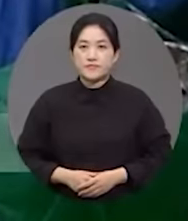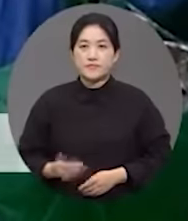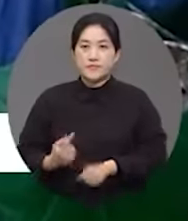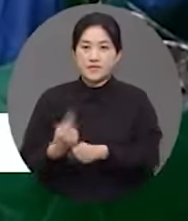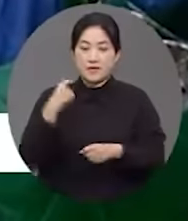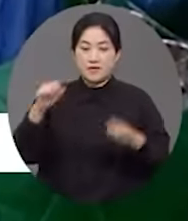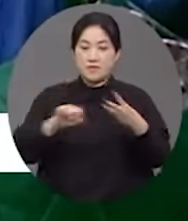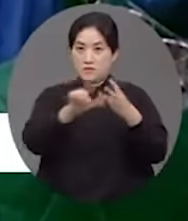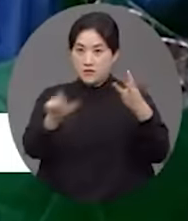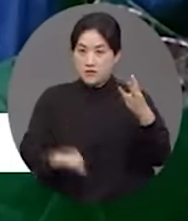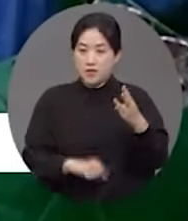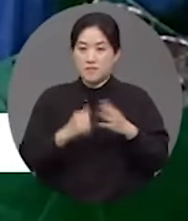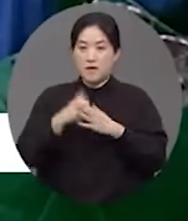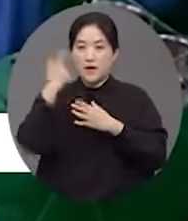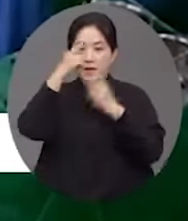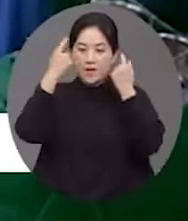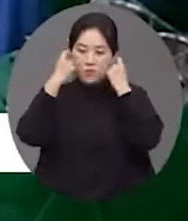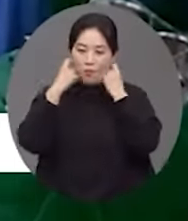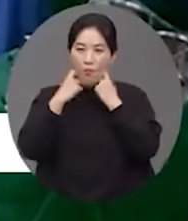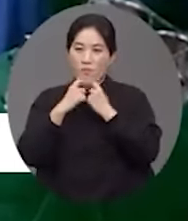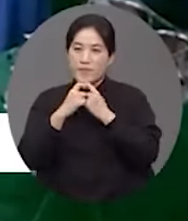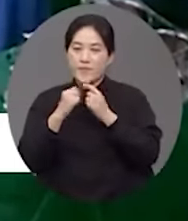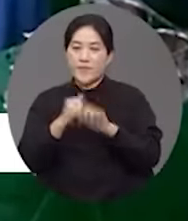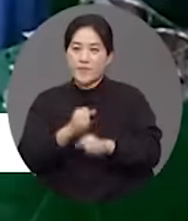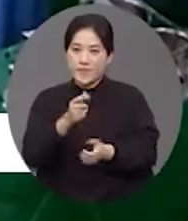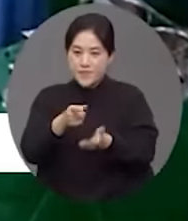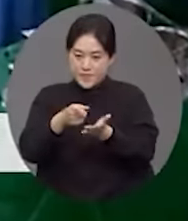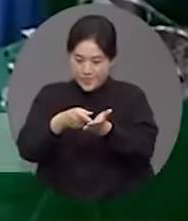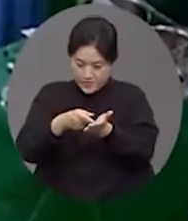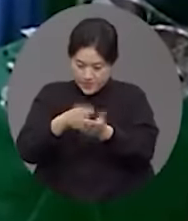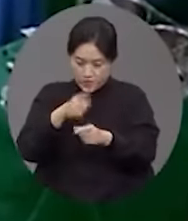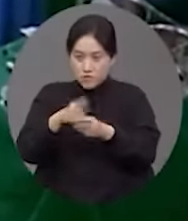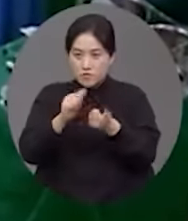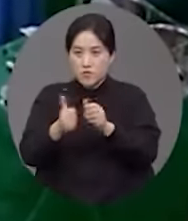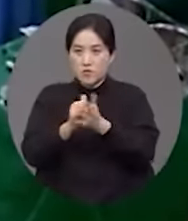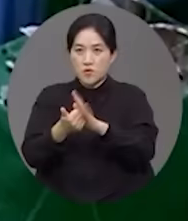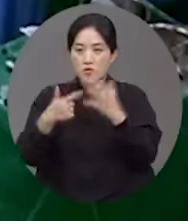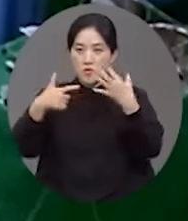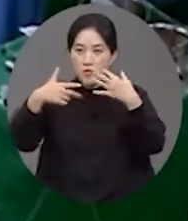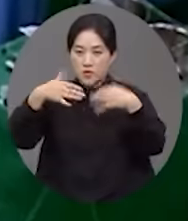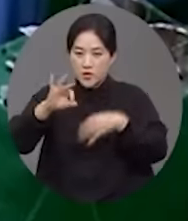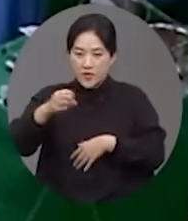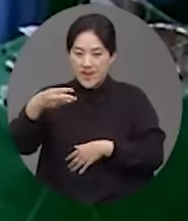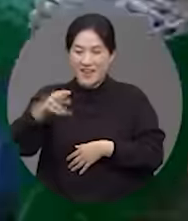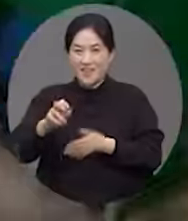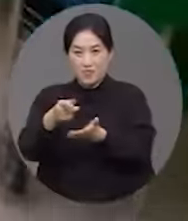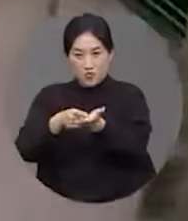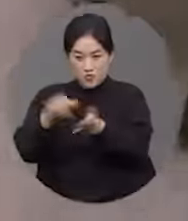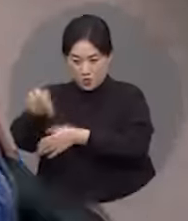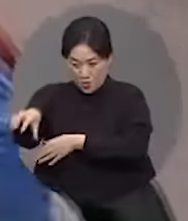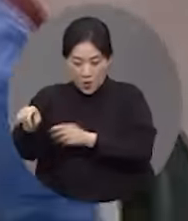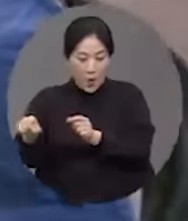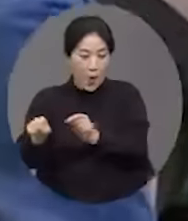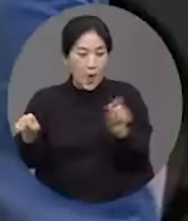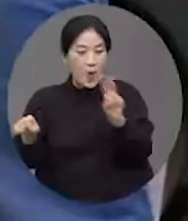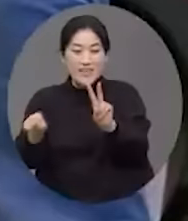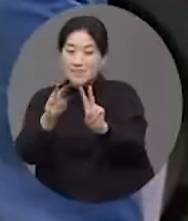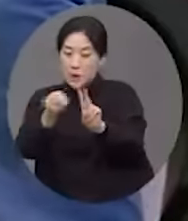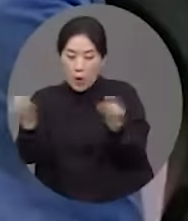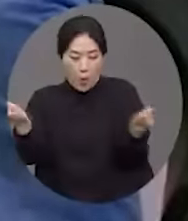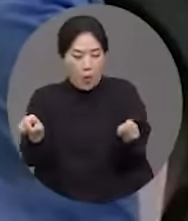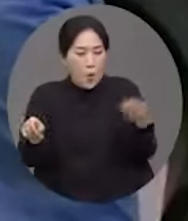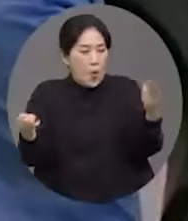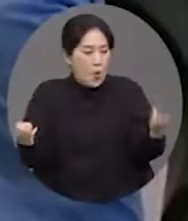지난해 3월 안면 윤곽 수술을 받다 숨진 고 정혜림 씨의 수술실. 혜림 씨와 불과 2m 남짓 떨어진